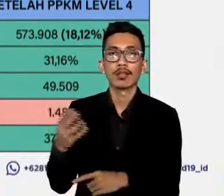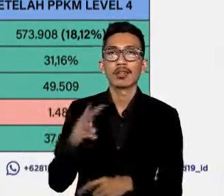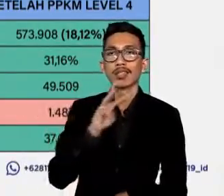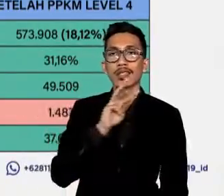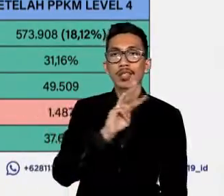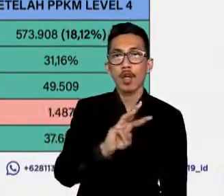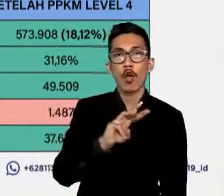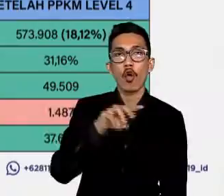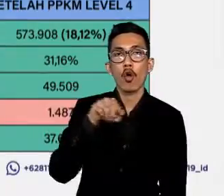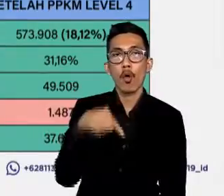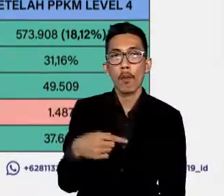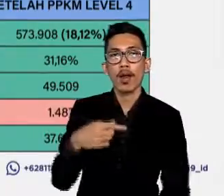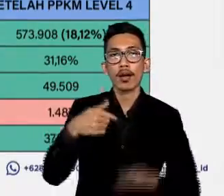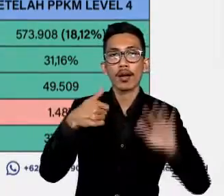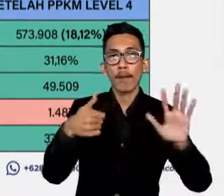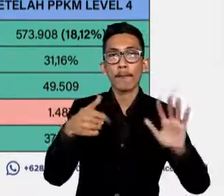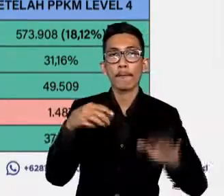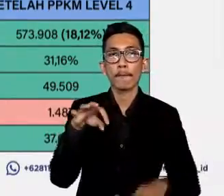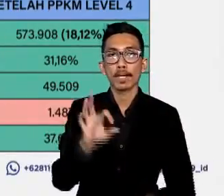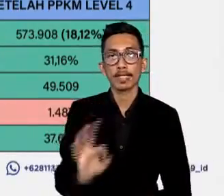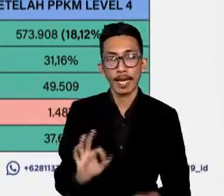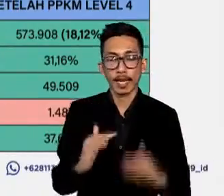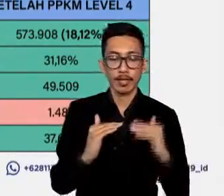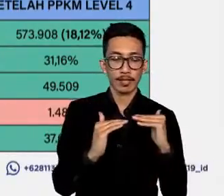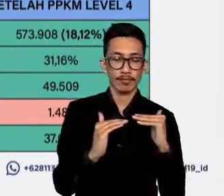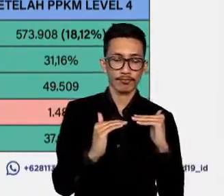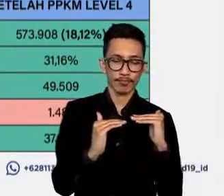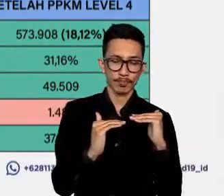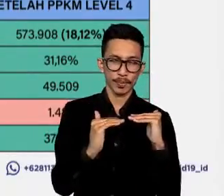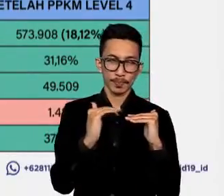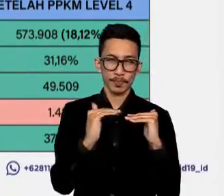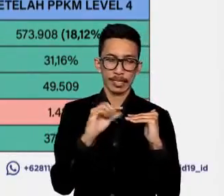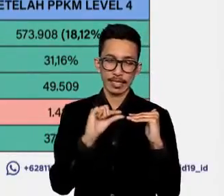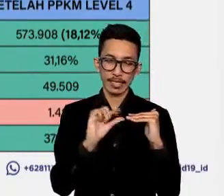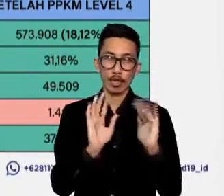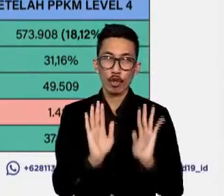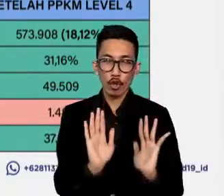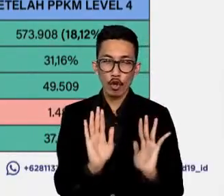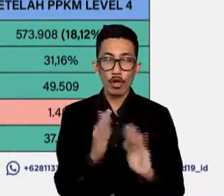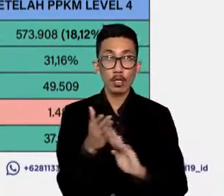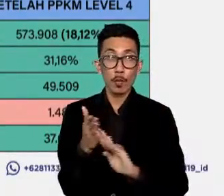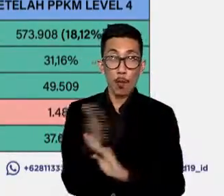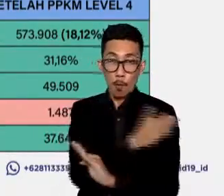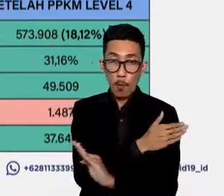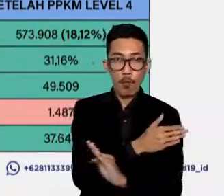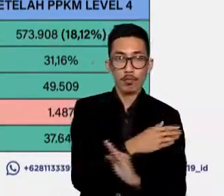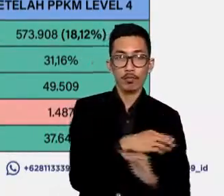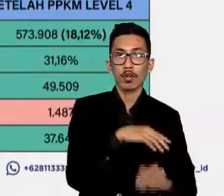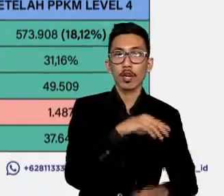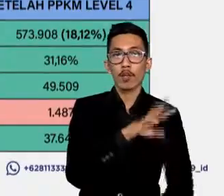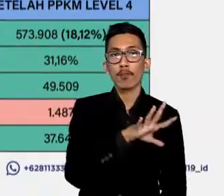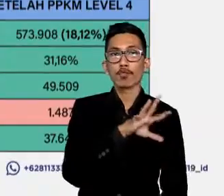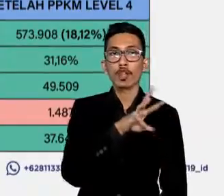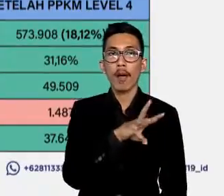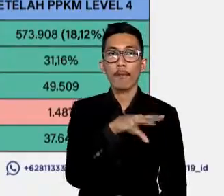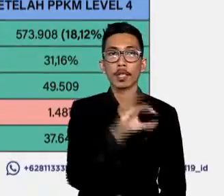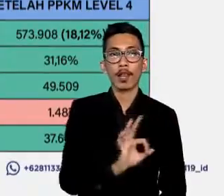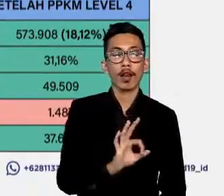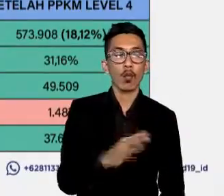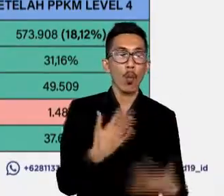3,6 persen kenaikan ini tidak setinggi pada minggu sebelumnya yaitu sebesar 53 persen